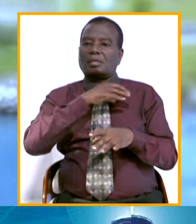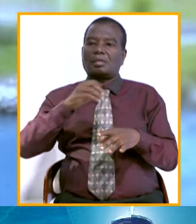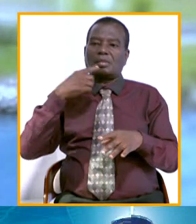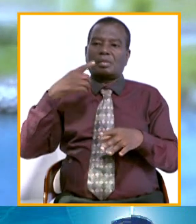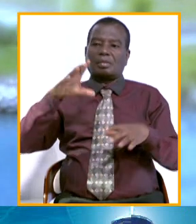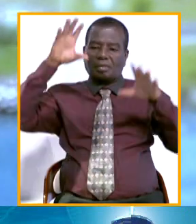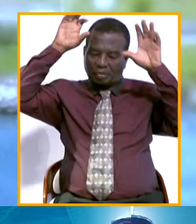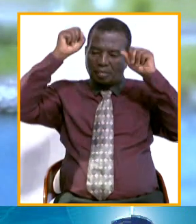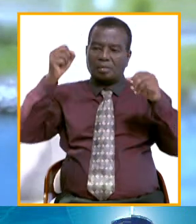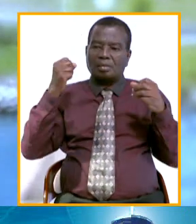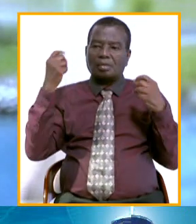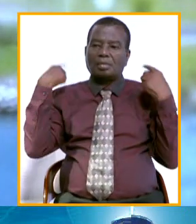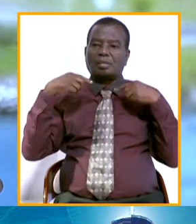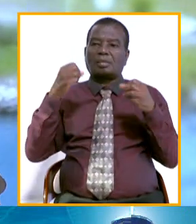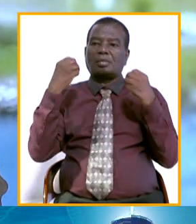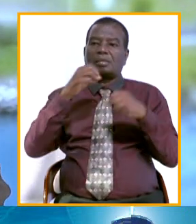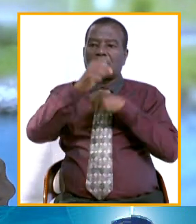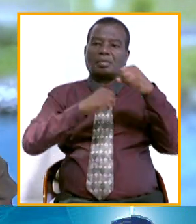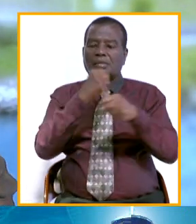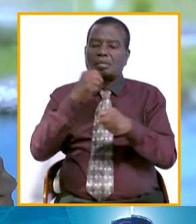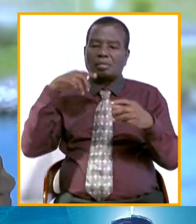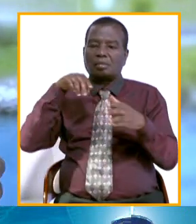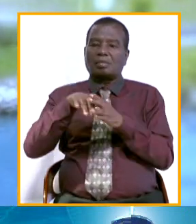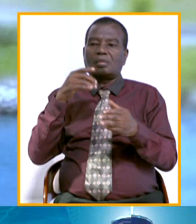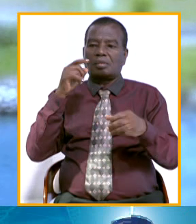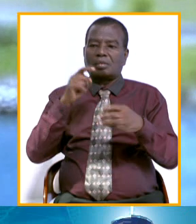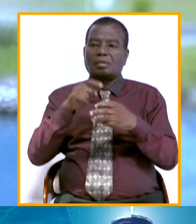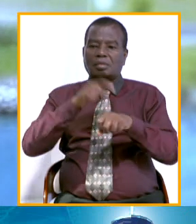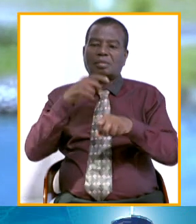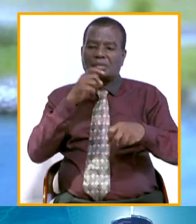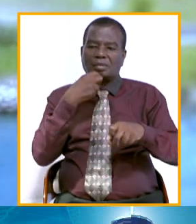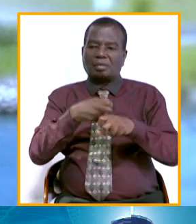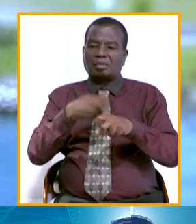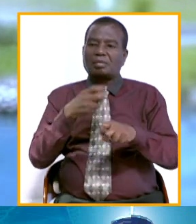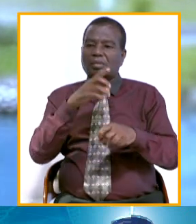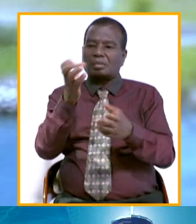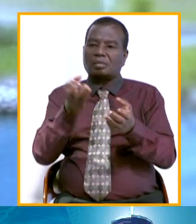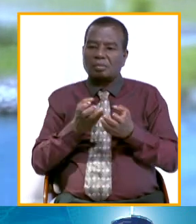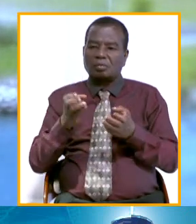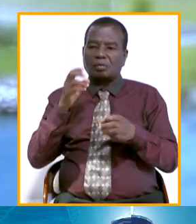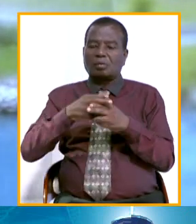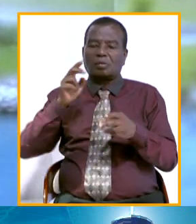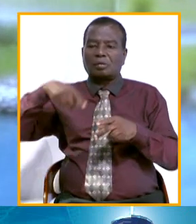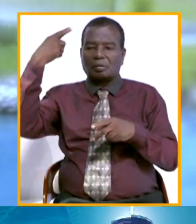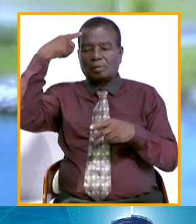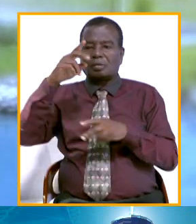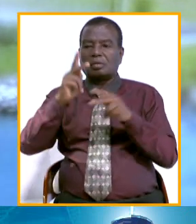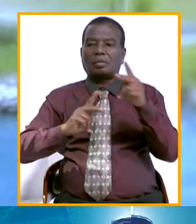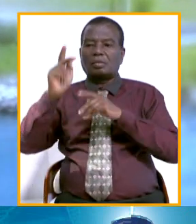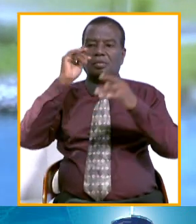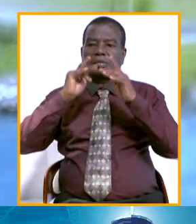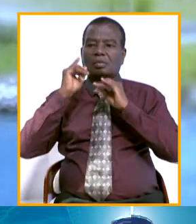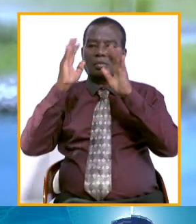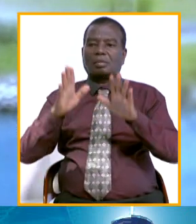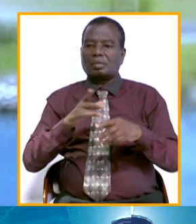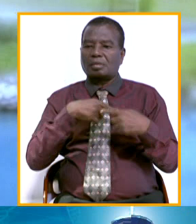présidence durant de nombreuses années. En cette douloureuse circonstance, je voudrais, au nom du gouvernement et du peuple ivoirien, ainsi